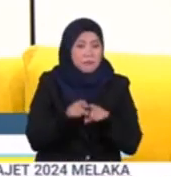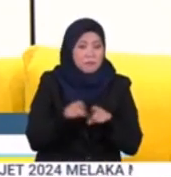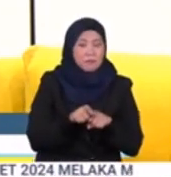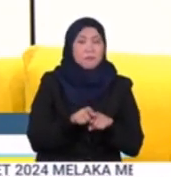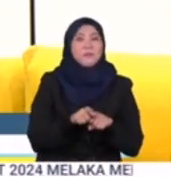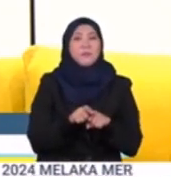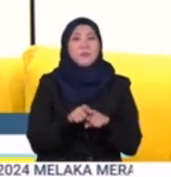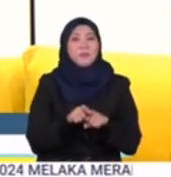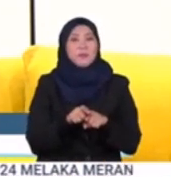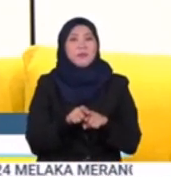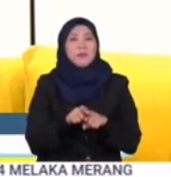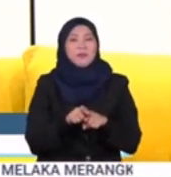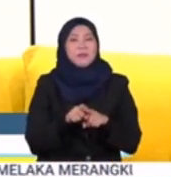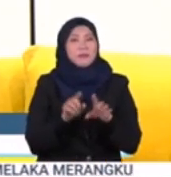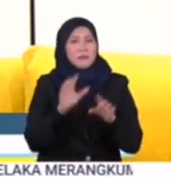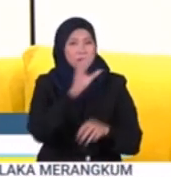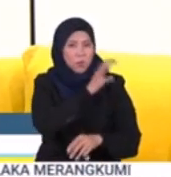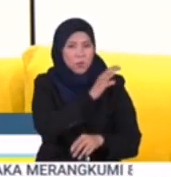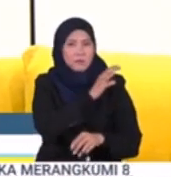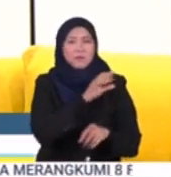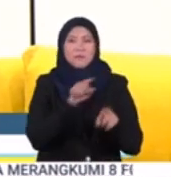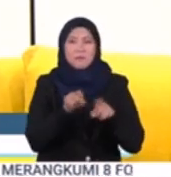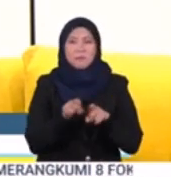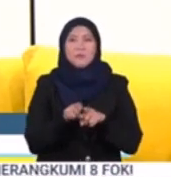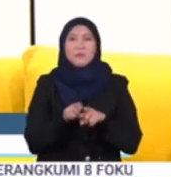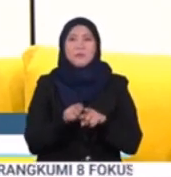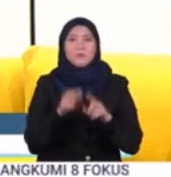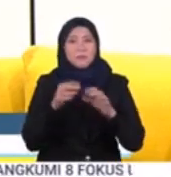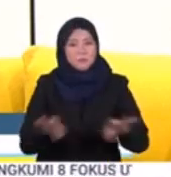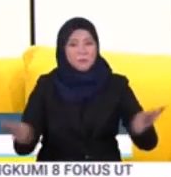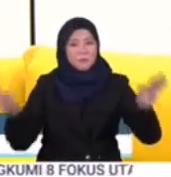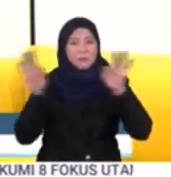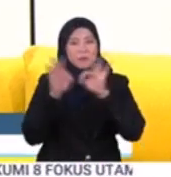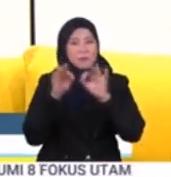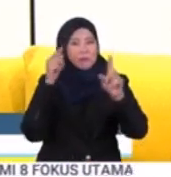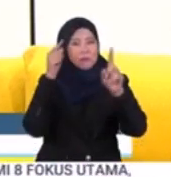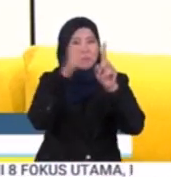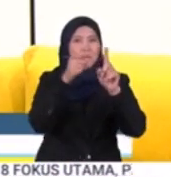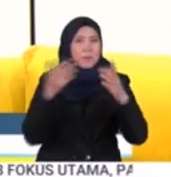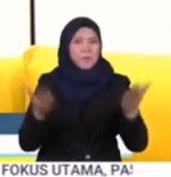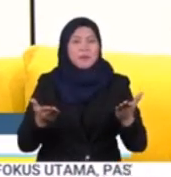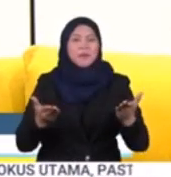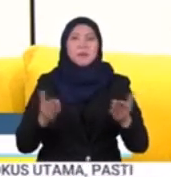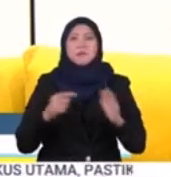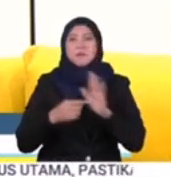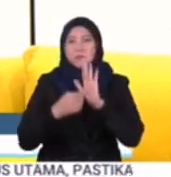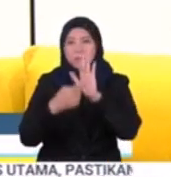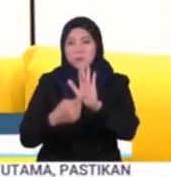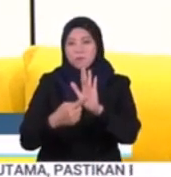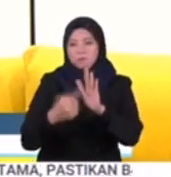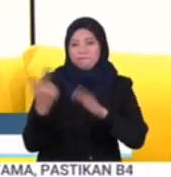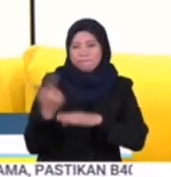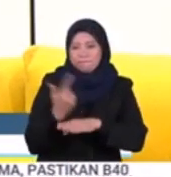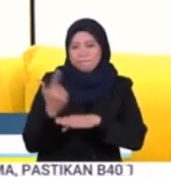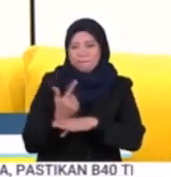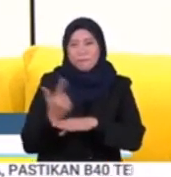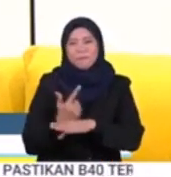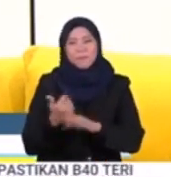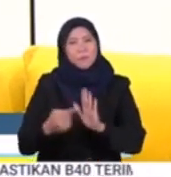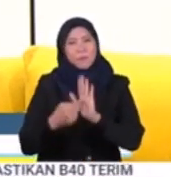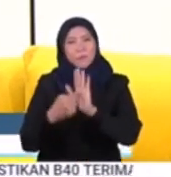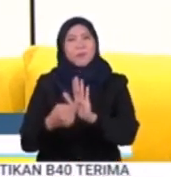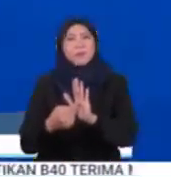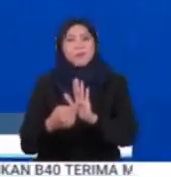Yang pentingnya saat-saat yang impor home and dan juga Bin over